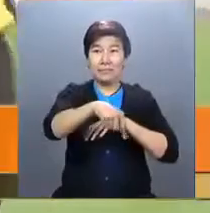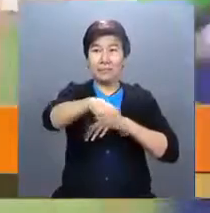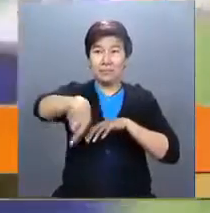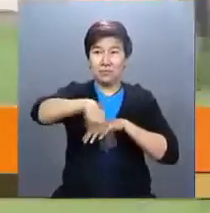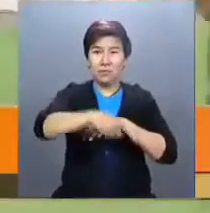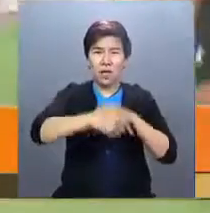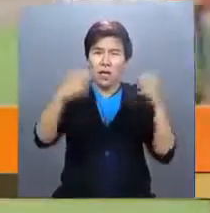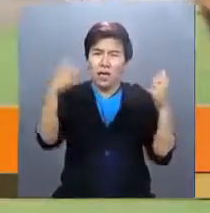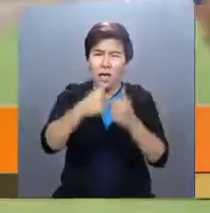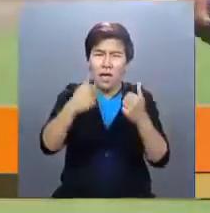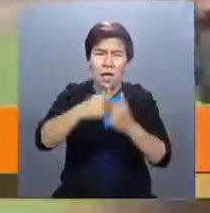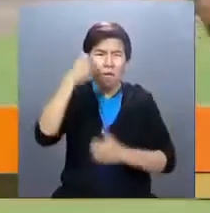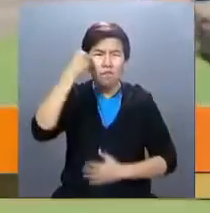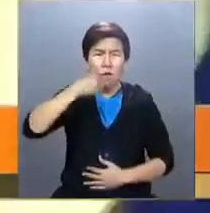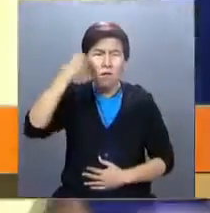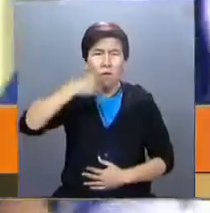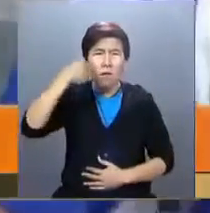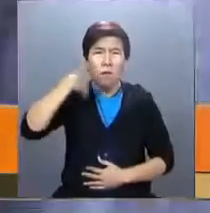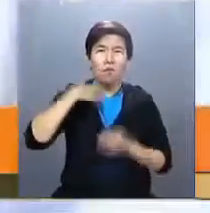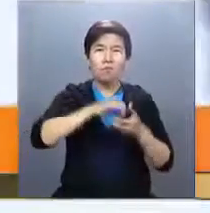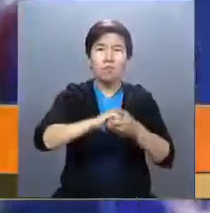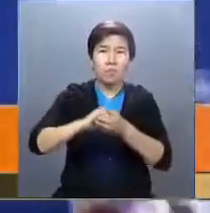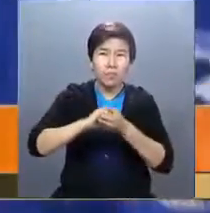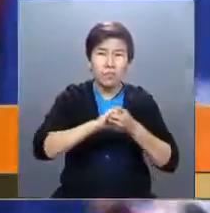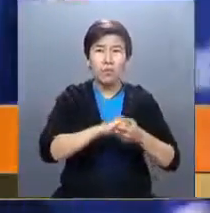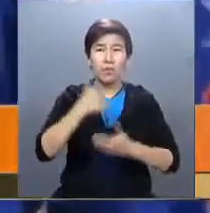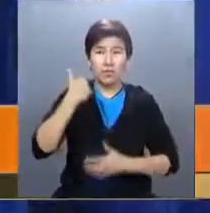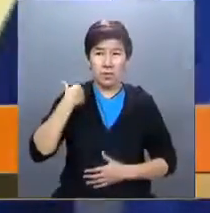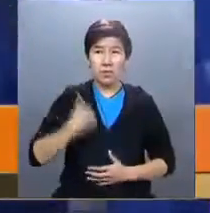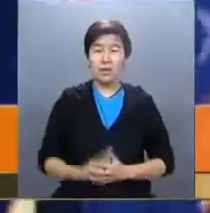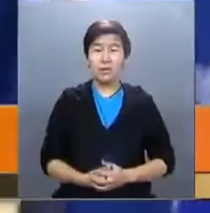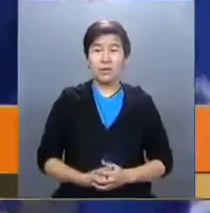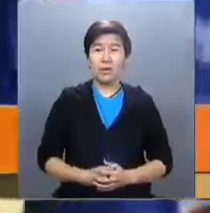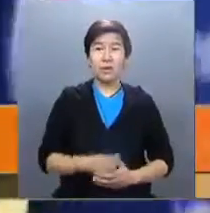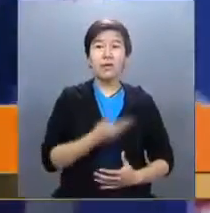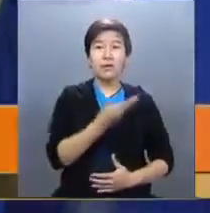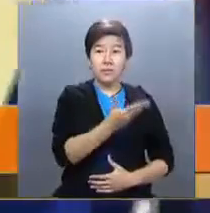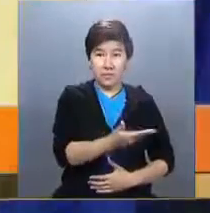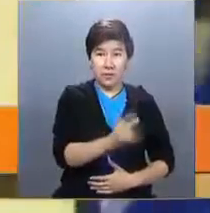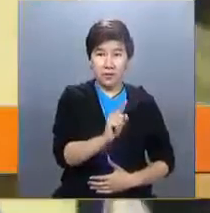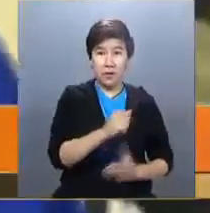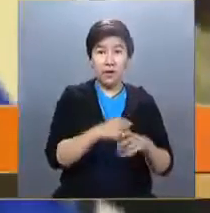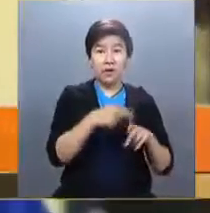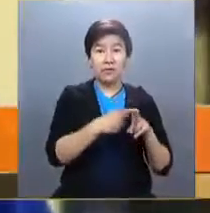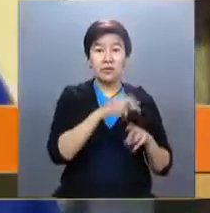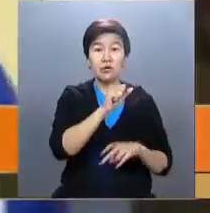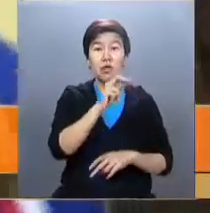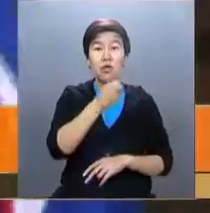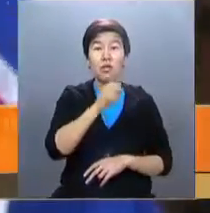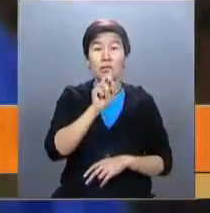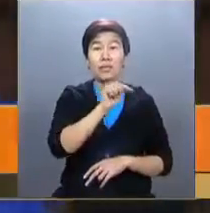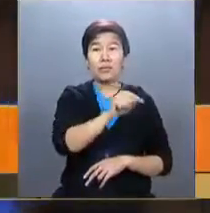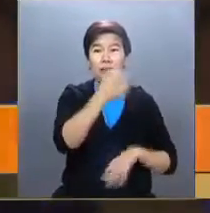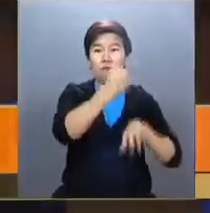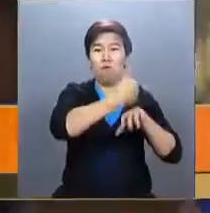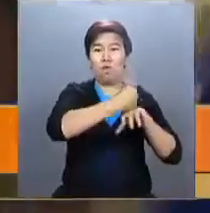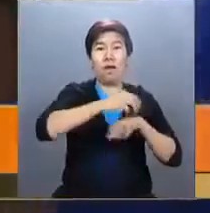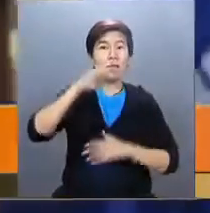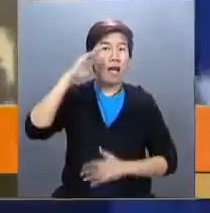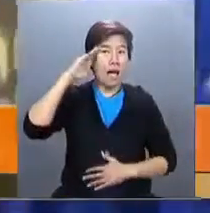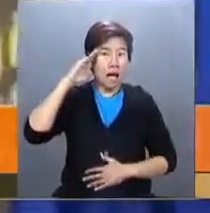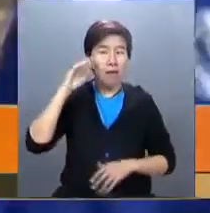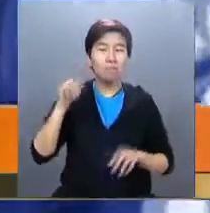ตบอลกระชับมิตรในยุคที่พลเอกสนธิวิรัติกรินนายทหารสายรบพิเศษเป็นผู้บัญชาการทหารบกและยิ่ง